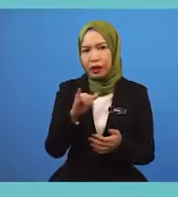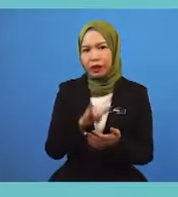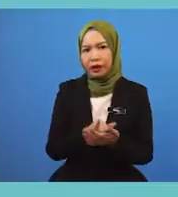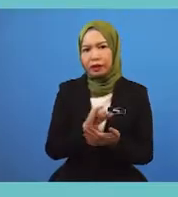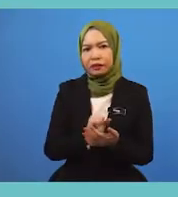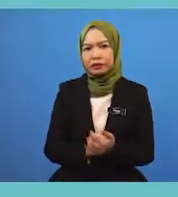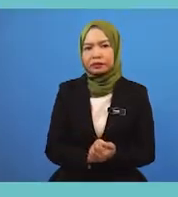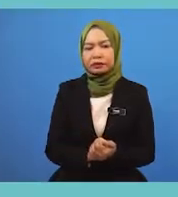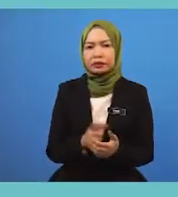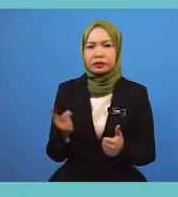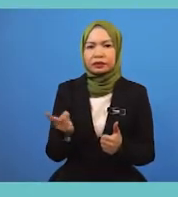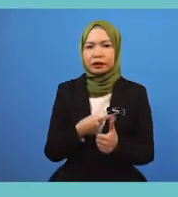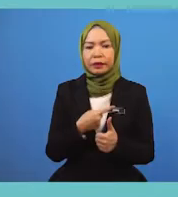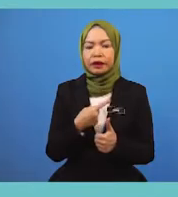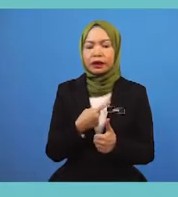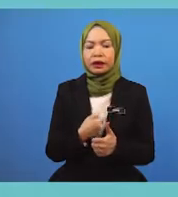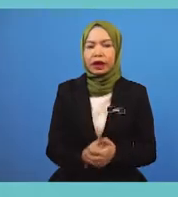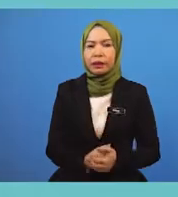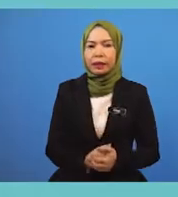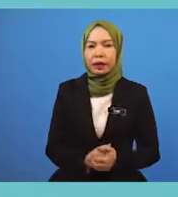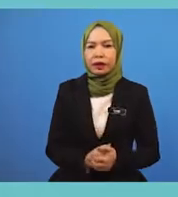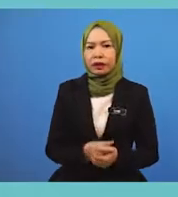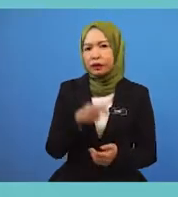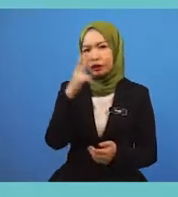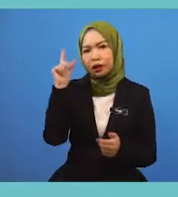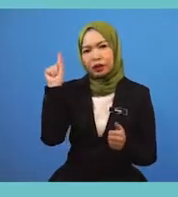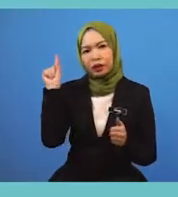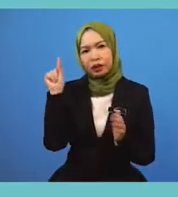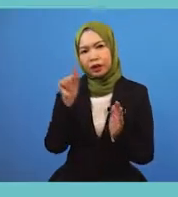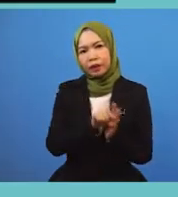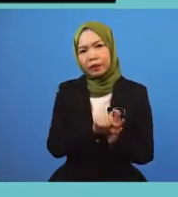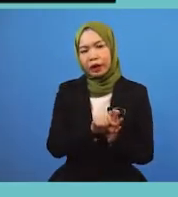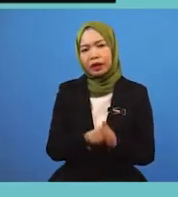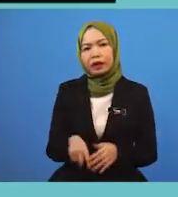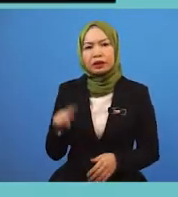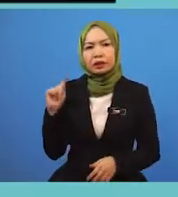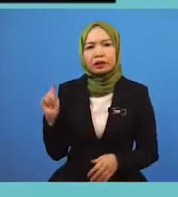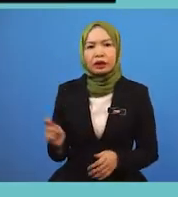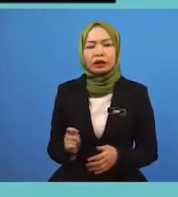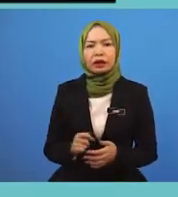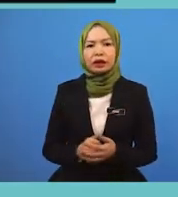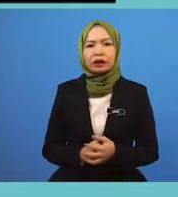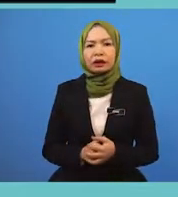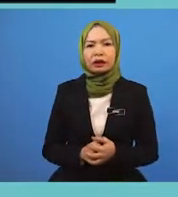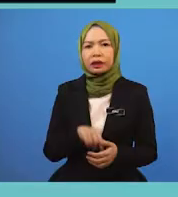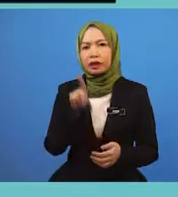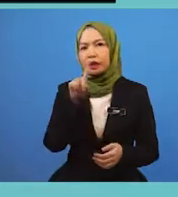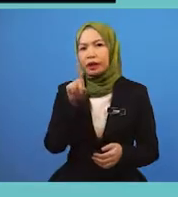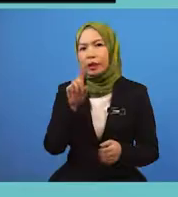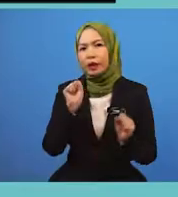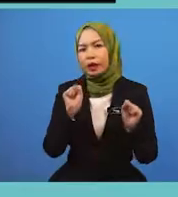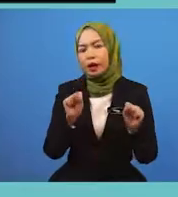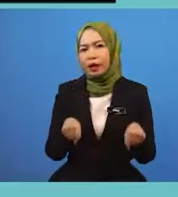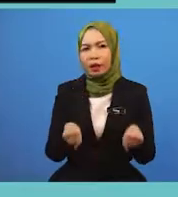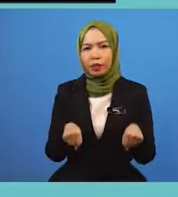analisis pertama. Berdasarkan gambar rajah aras tenaga berikut, yang manakah